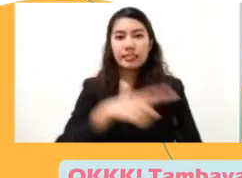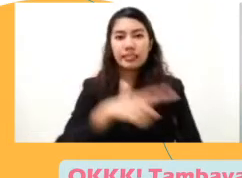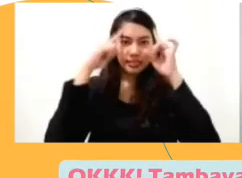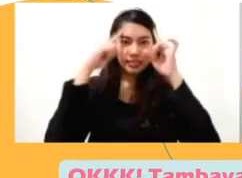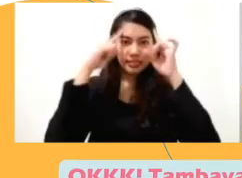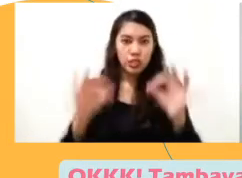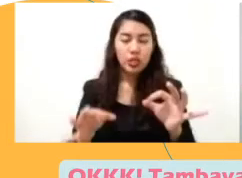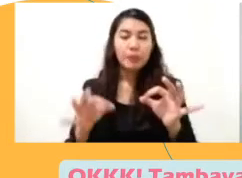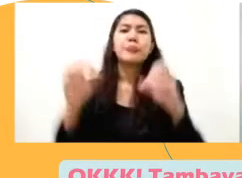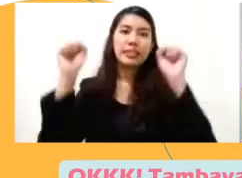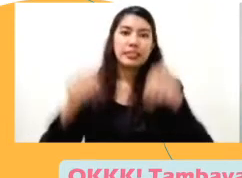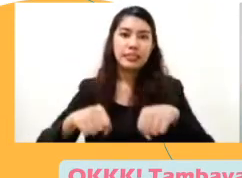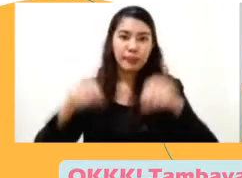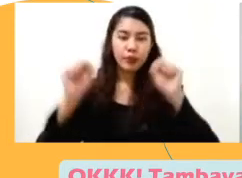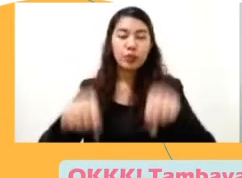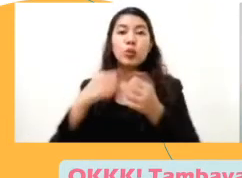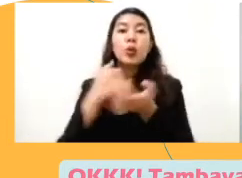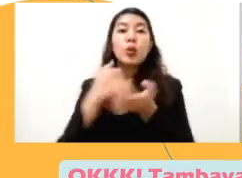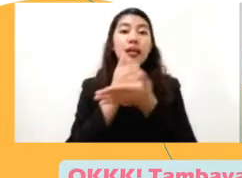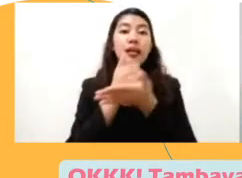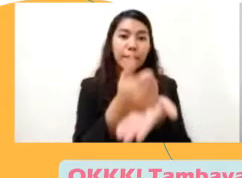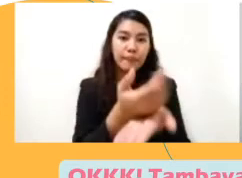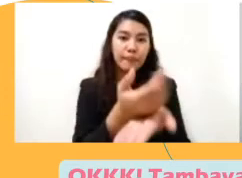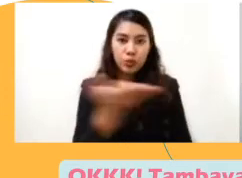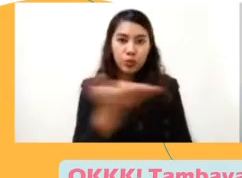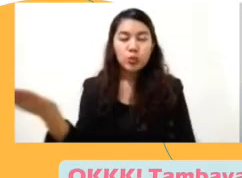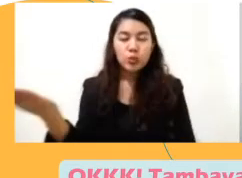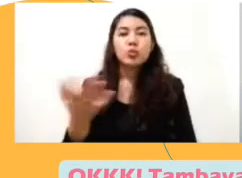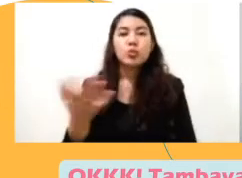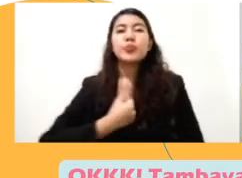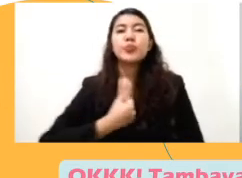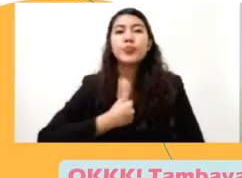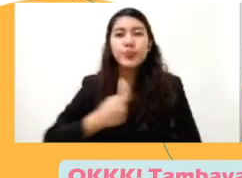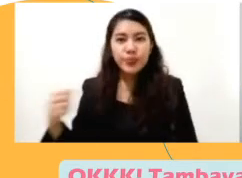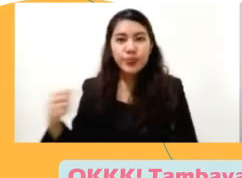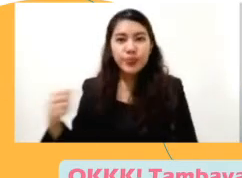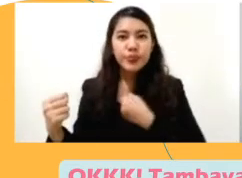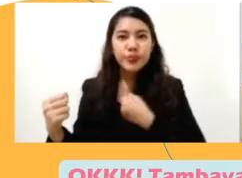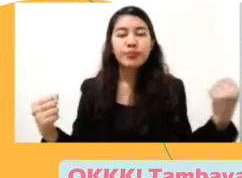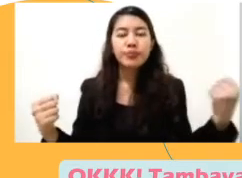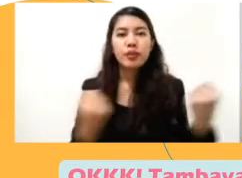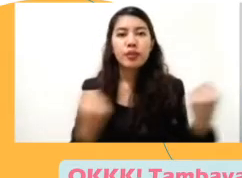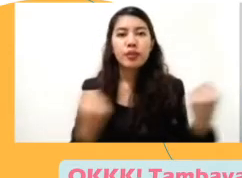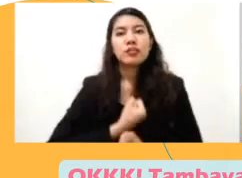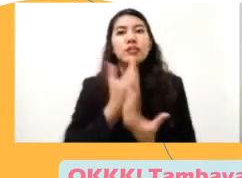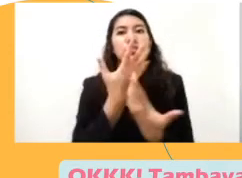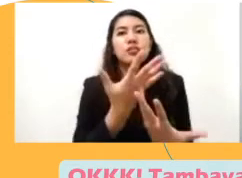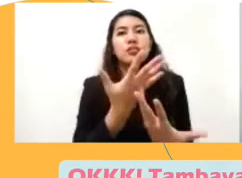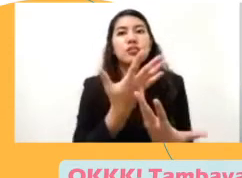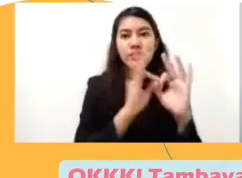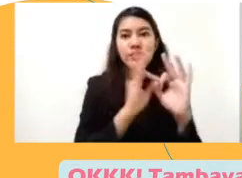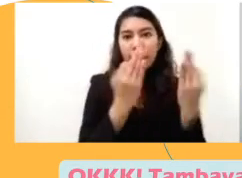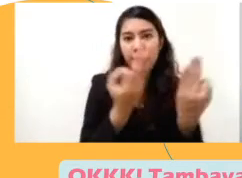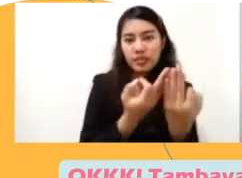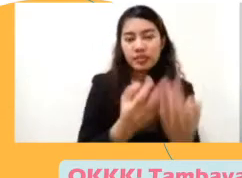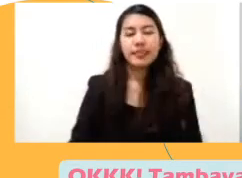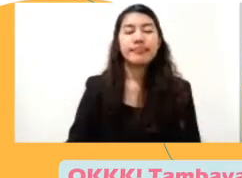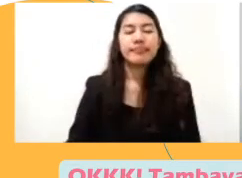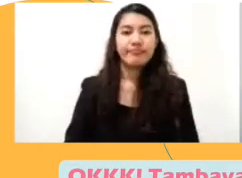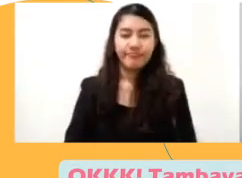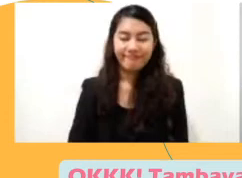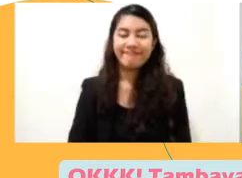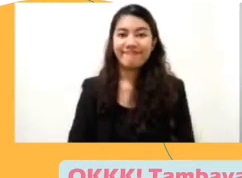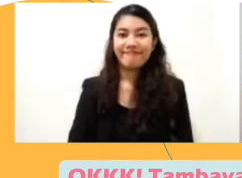posibleng tulungan din tayong mag-open up sa ating family. Lord, or sa ating mga magulang.